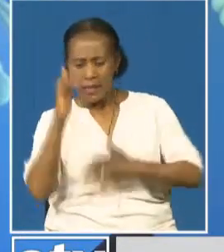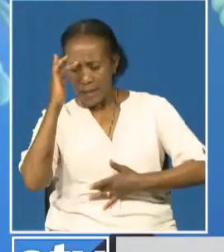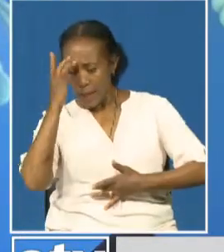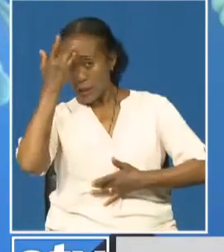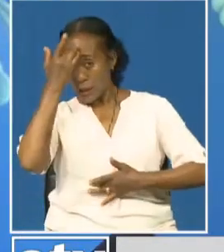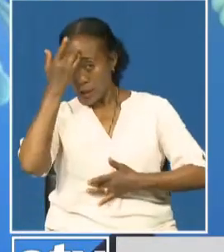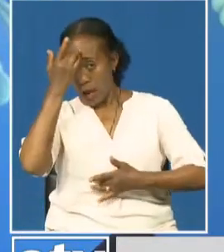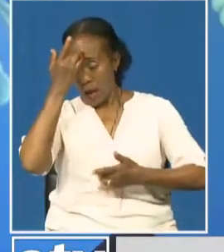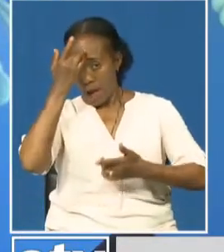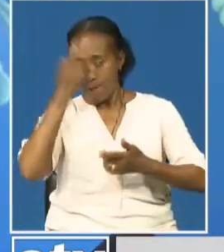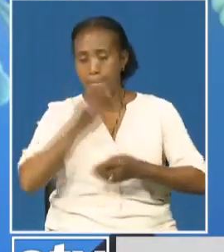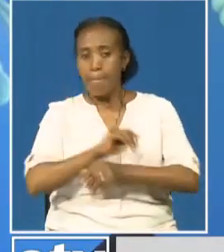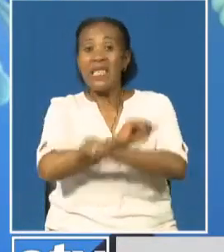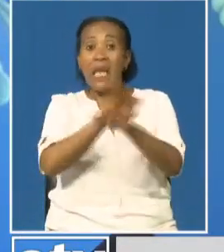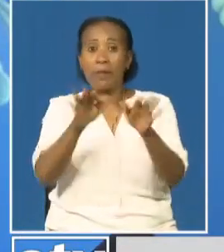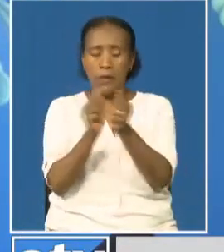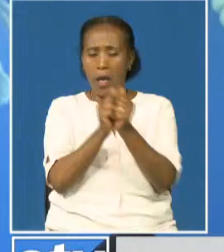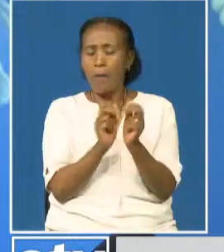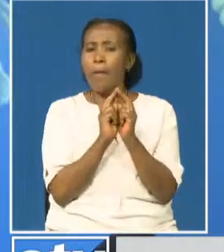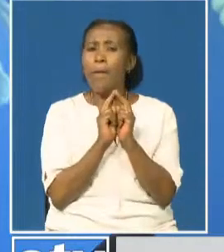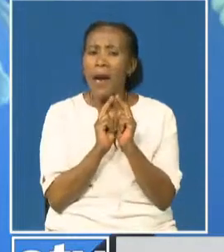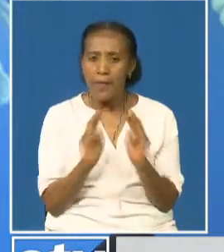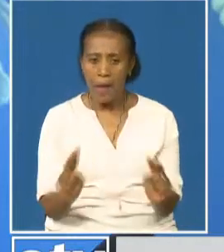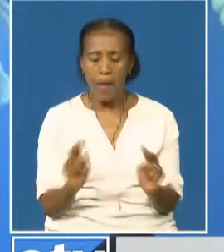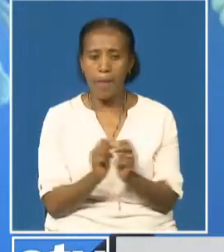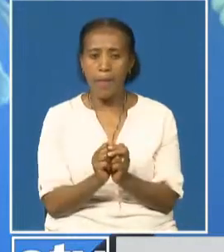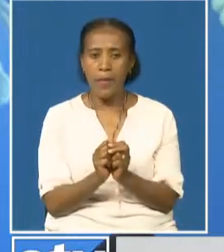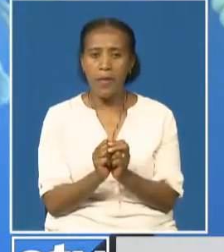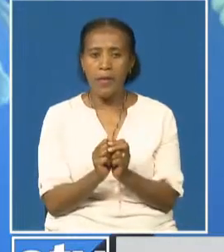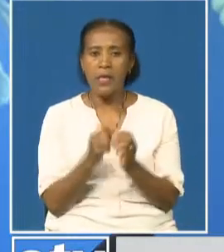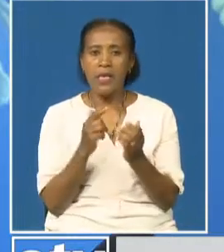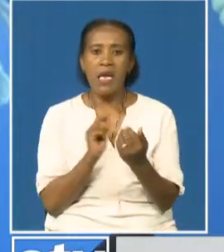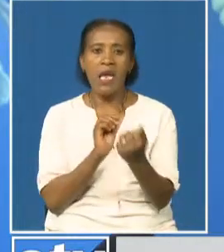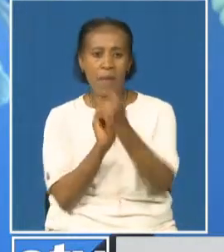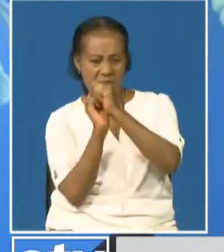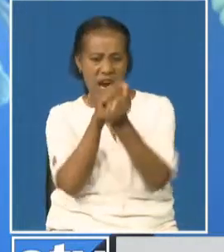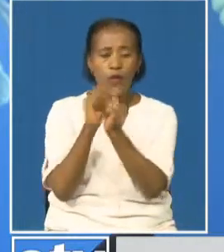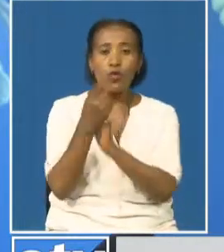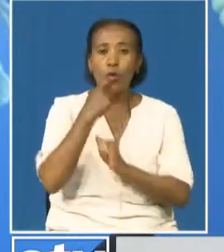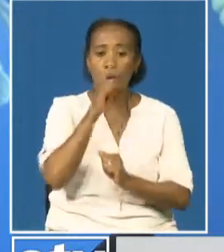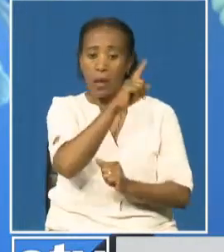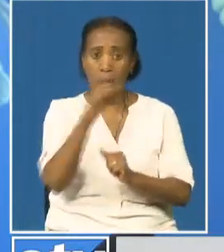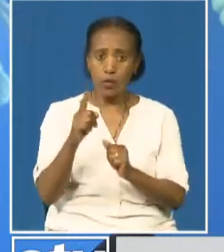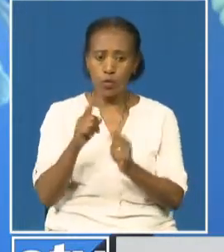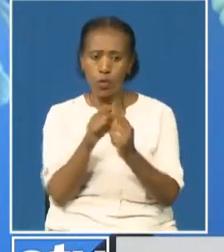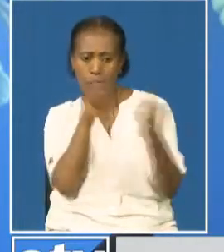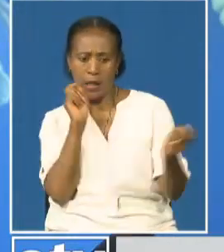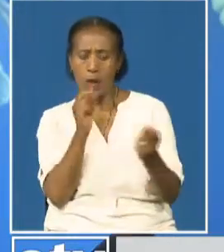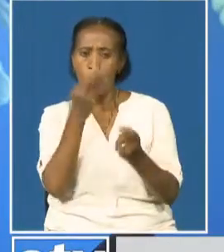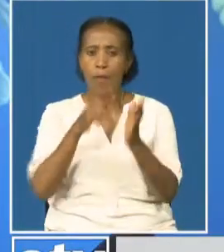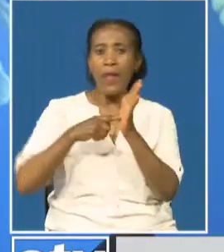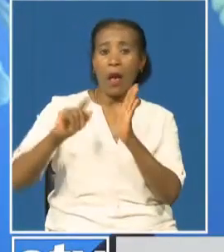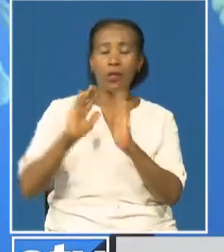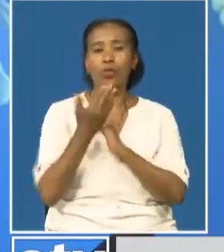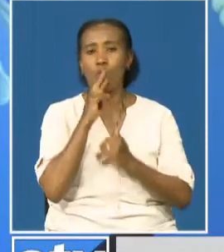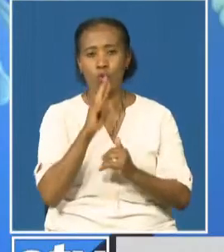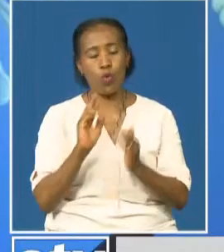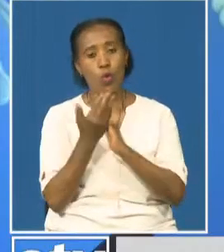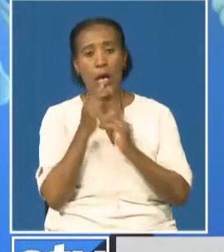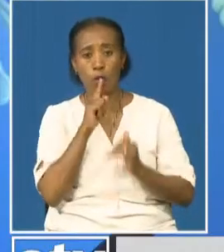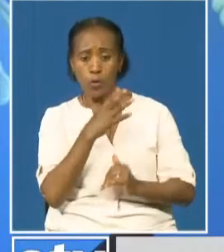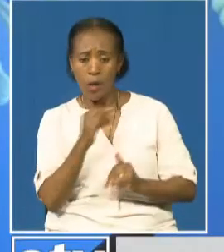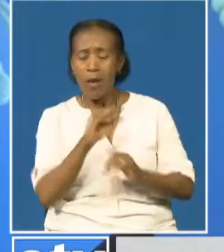የበሽታ መዛመጃ ጋር በጣም ፊት ለፊት የሚጋፈጡ ይሆናሉ እና አንዳንዶቹ የሚቃረኑ ወይም ተጋለጭ የሚያደርጉ ይሆናሉ